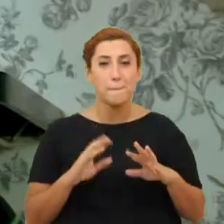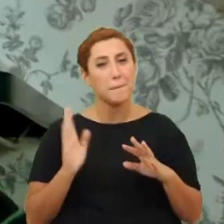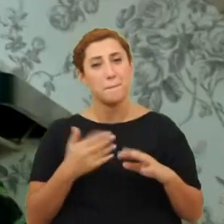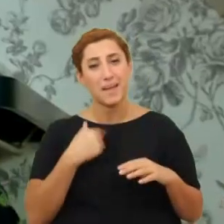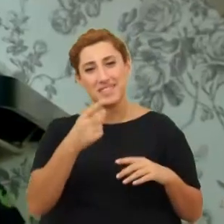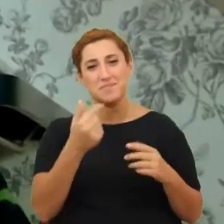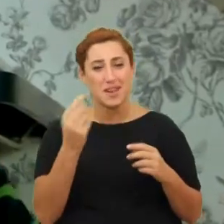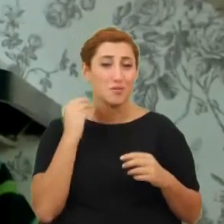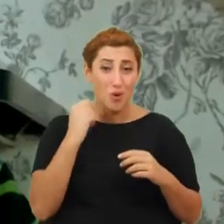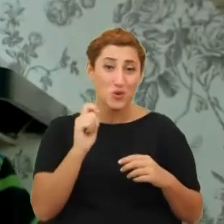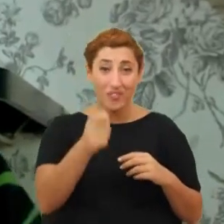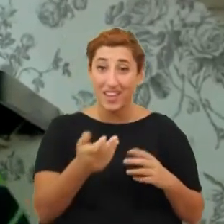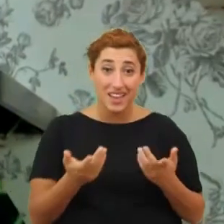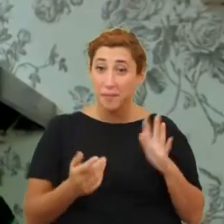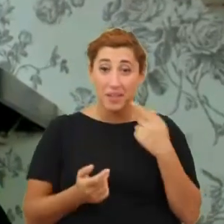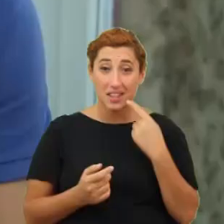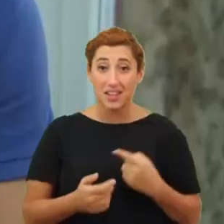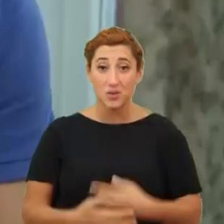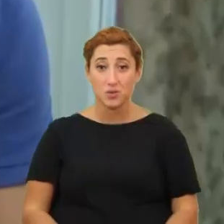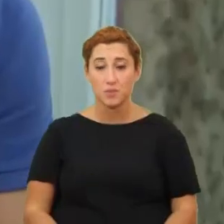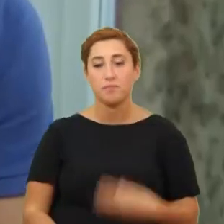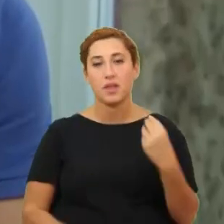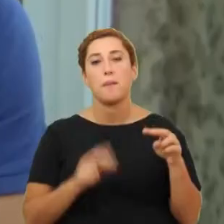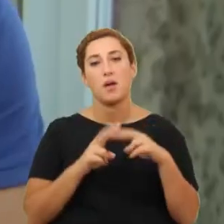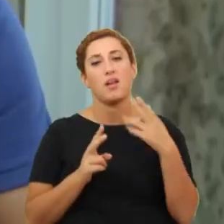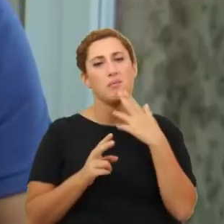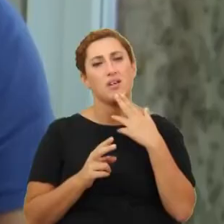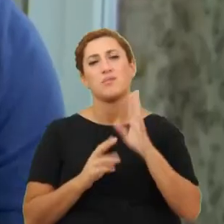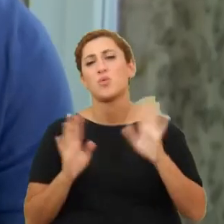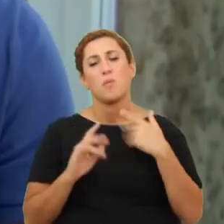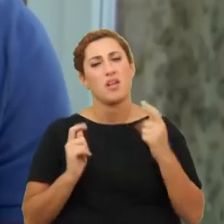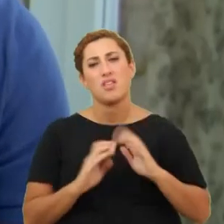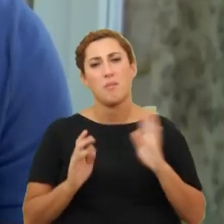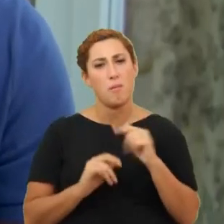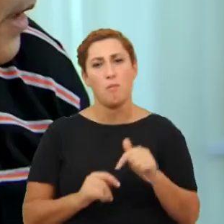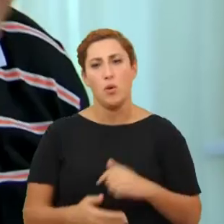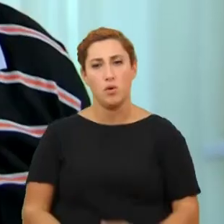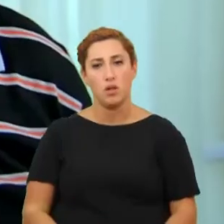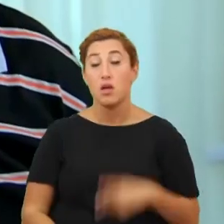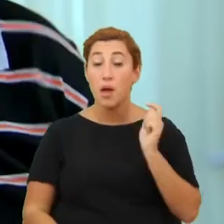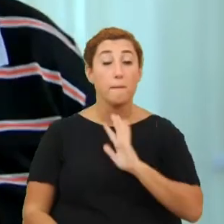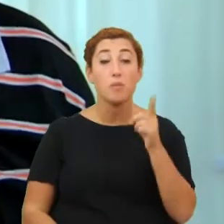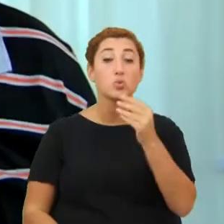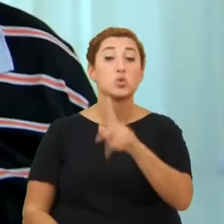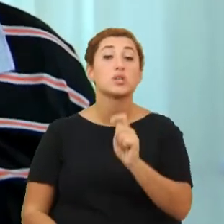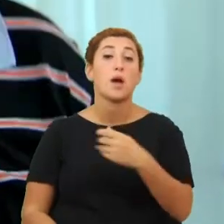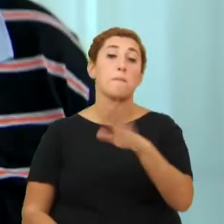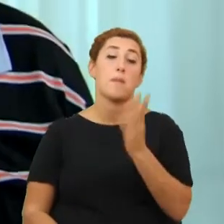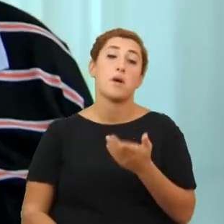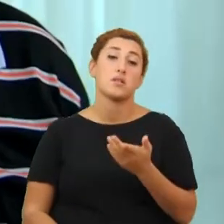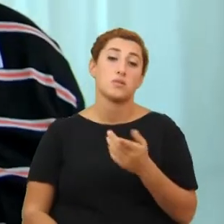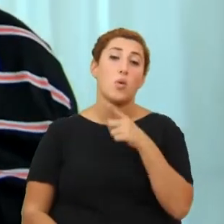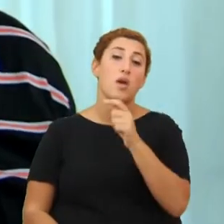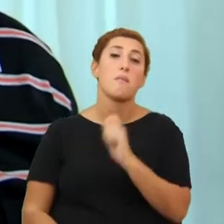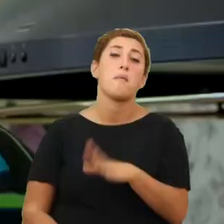bari ben sana biraz borç vereyim ha? Ne dersin? Ya Meryem Hanım, yok ben yapamam öyle şey. Yapamaz o çocuk, yapamaz ya.